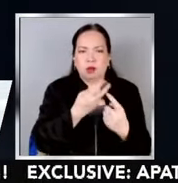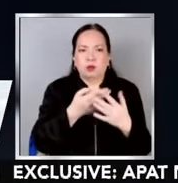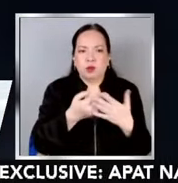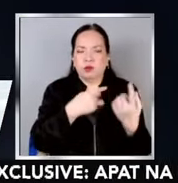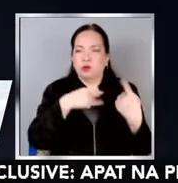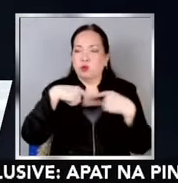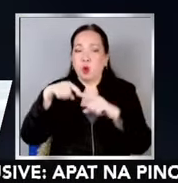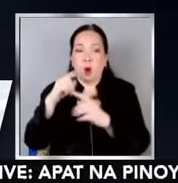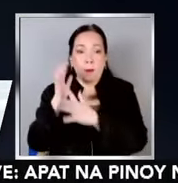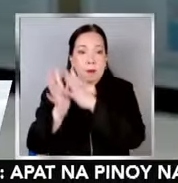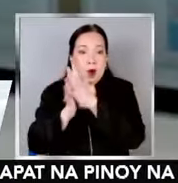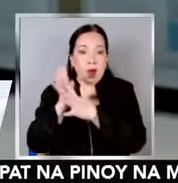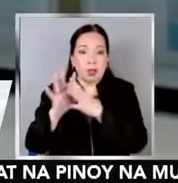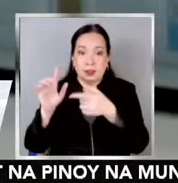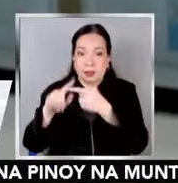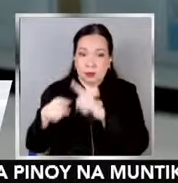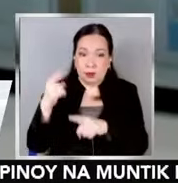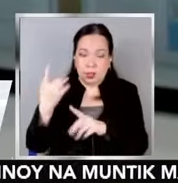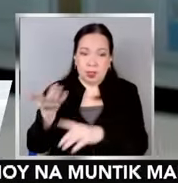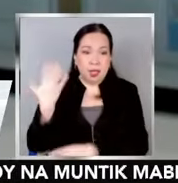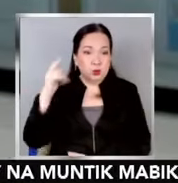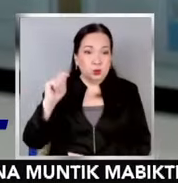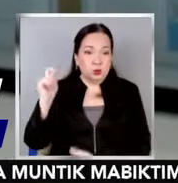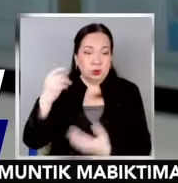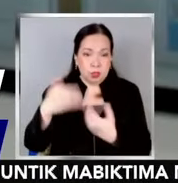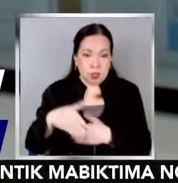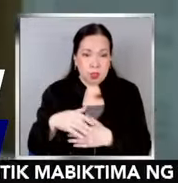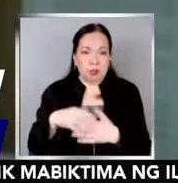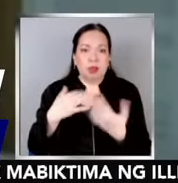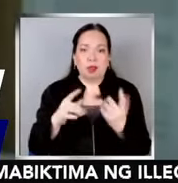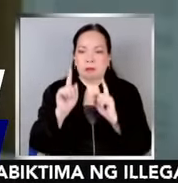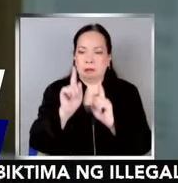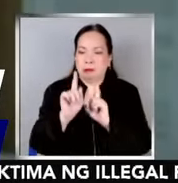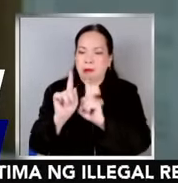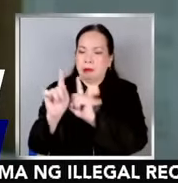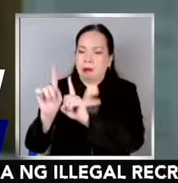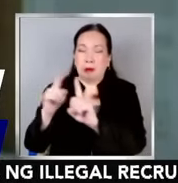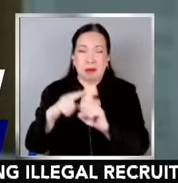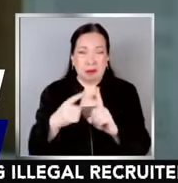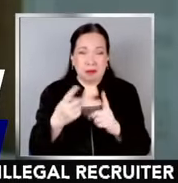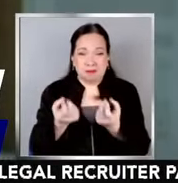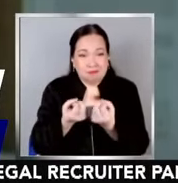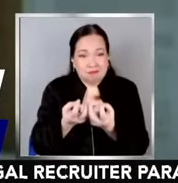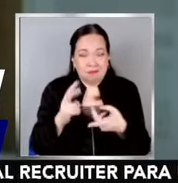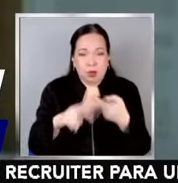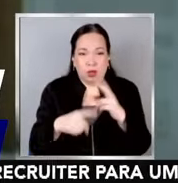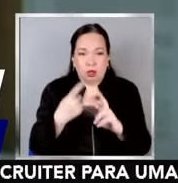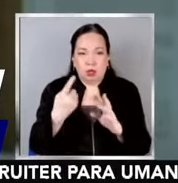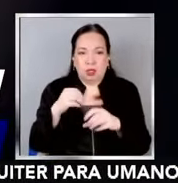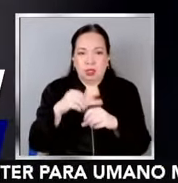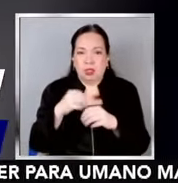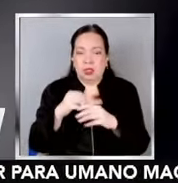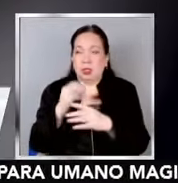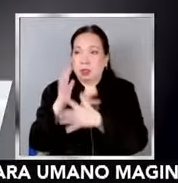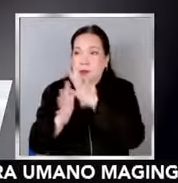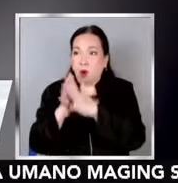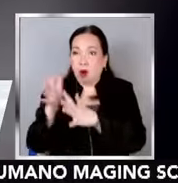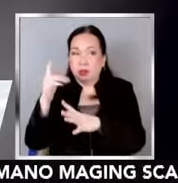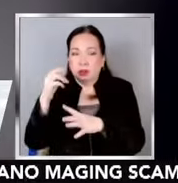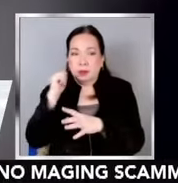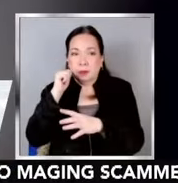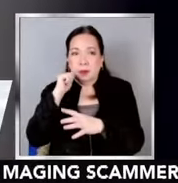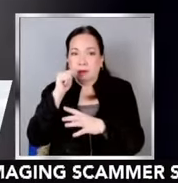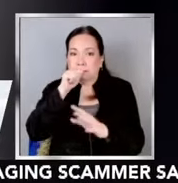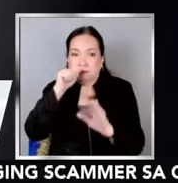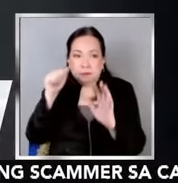kaibigan noong Martes ng gabi. Nasundan siya nung kanyang live-in partner. Sa party, parang nagtago siya sa loob ng banyo. Kinuha siya